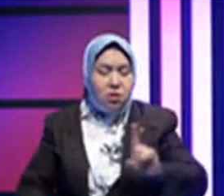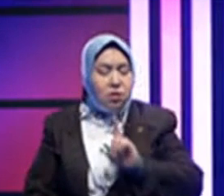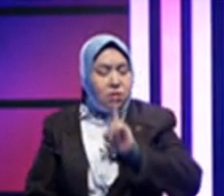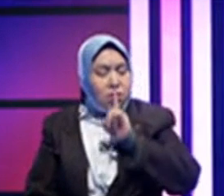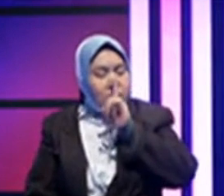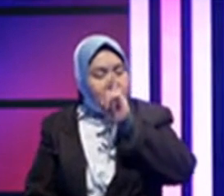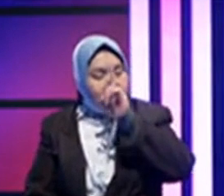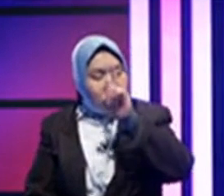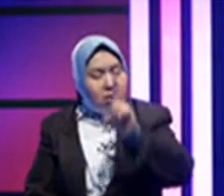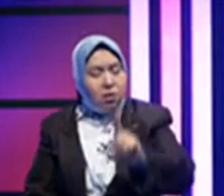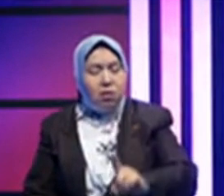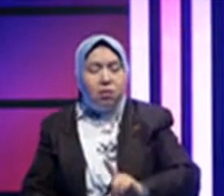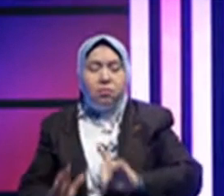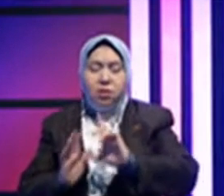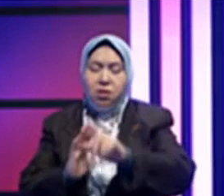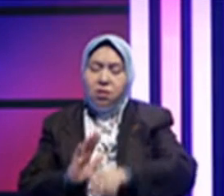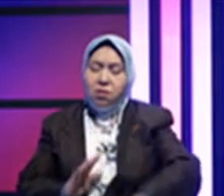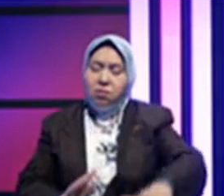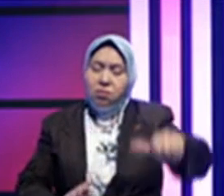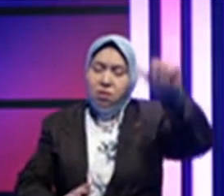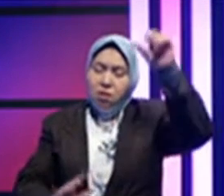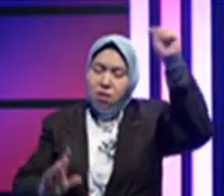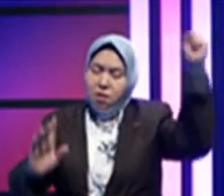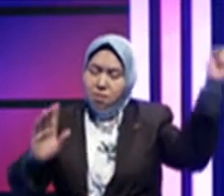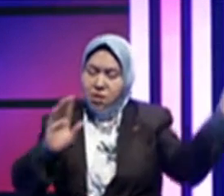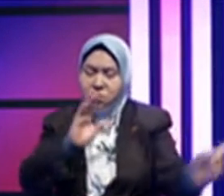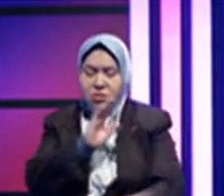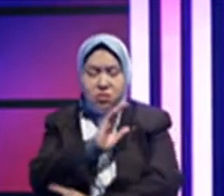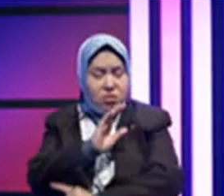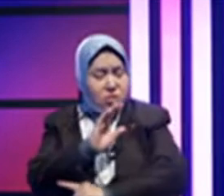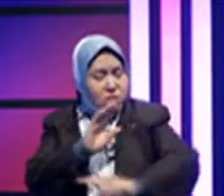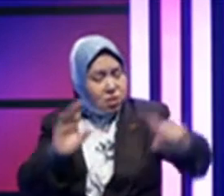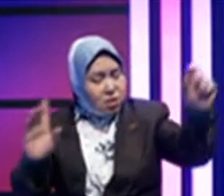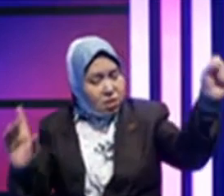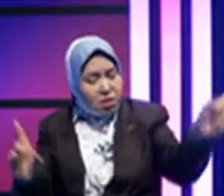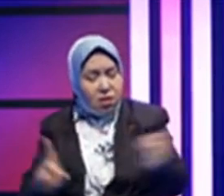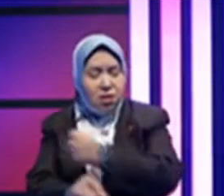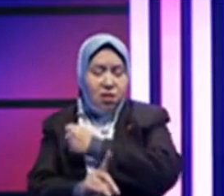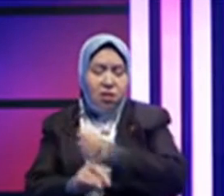فانتقمنا من الذين أجرموا،